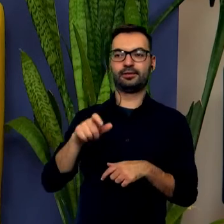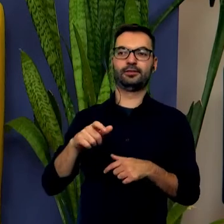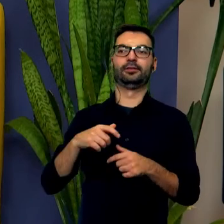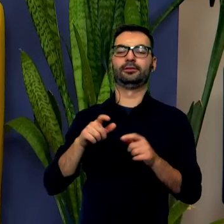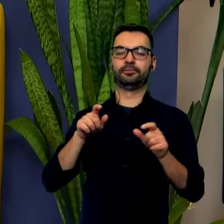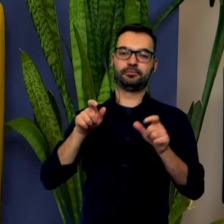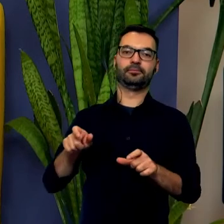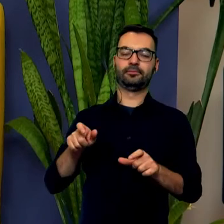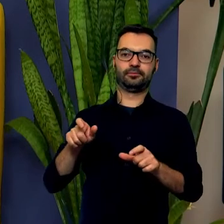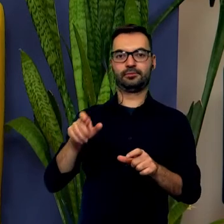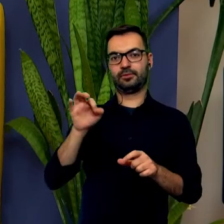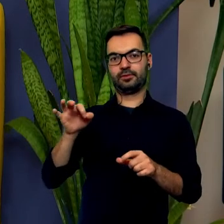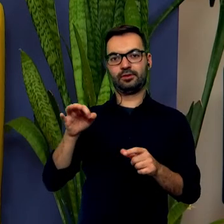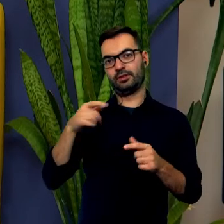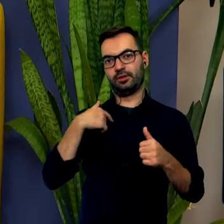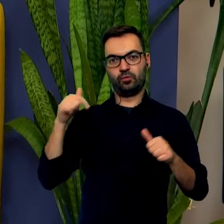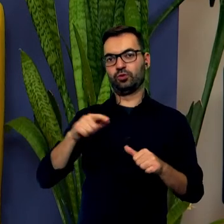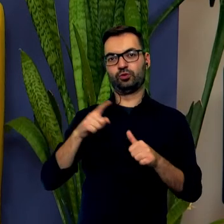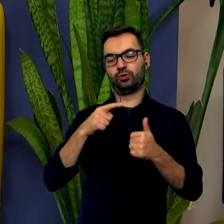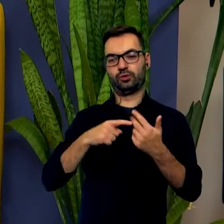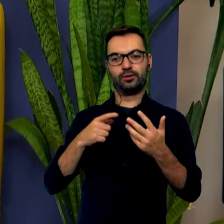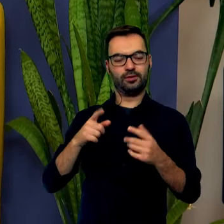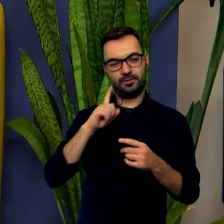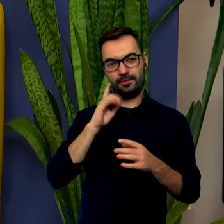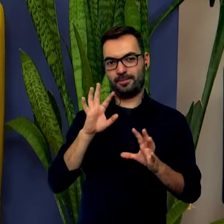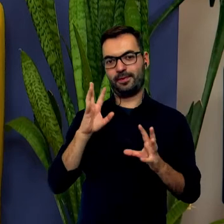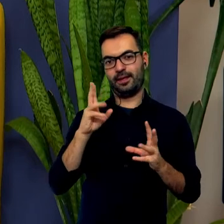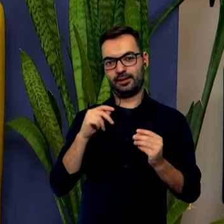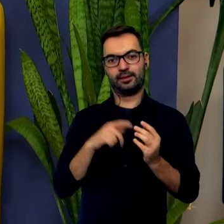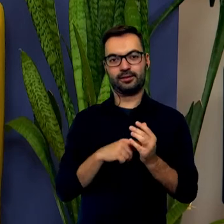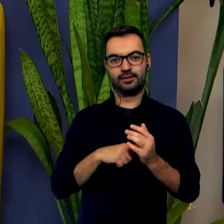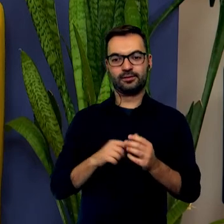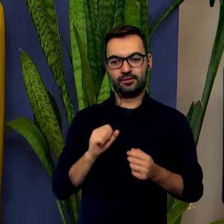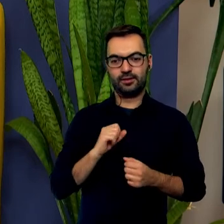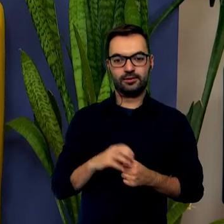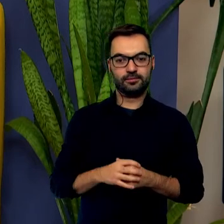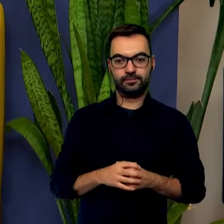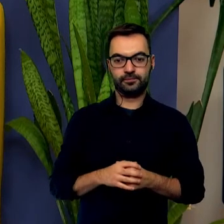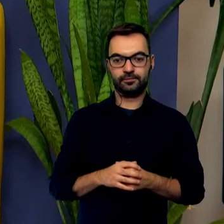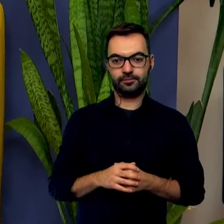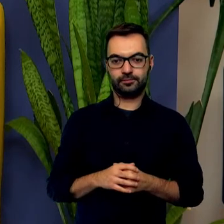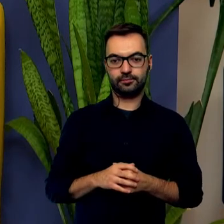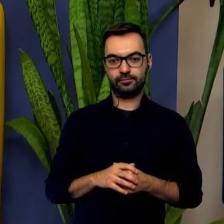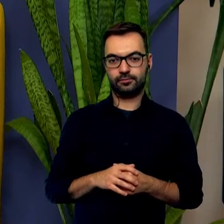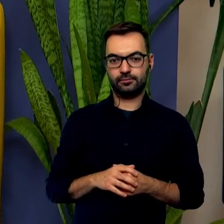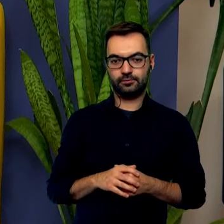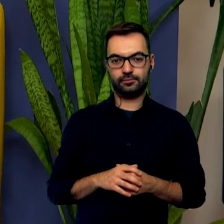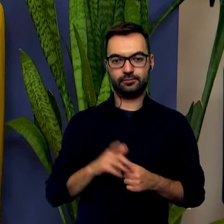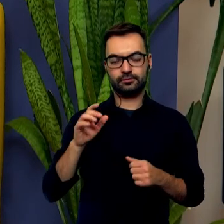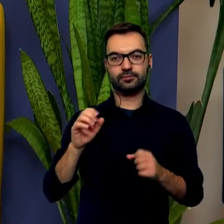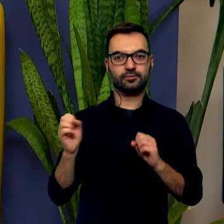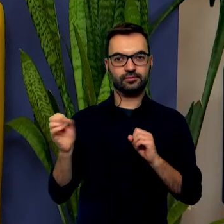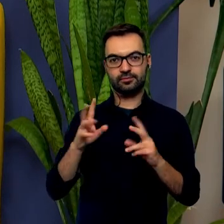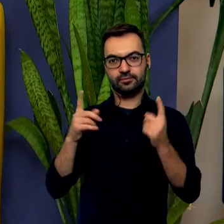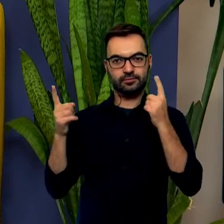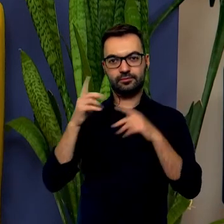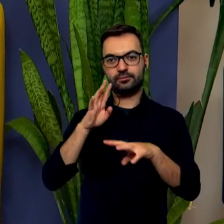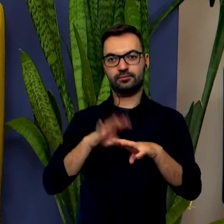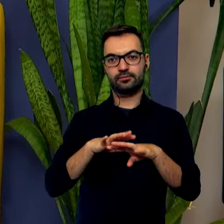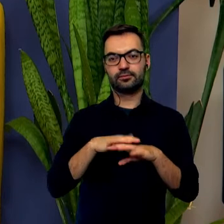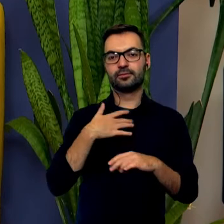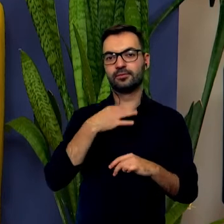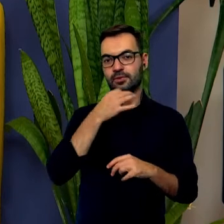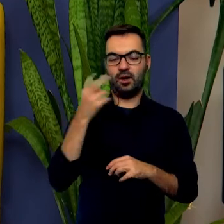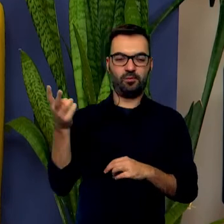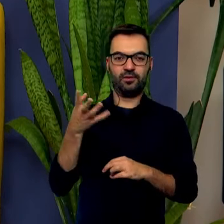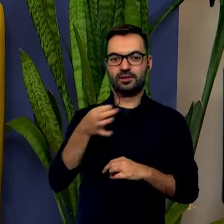która narzuca swoją obecność. Myślę, że to było piękne też w tym, że w taki sposób do tego podszedłeś, ale chciałam ciebie zapytać, no i